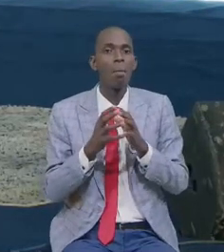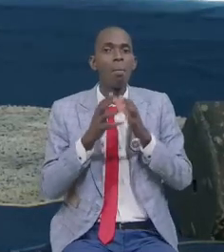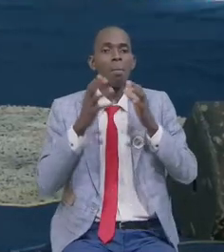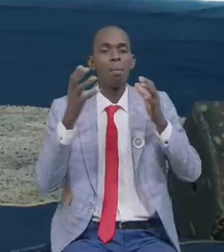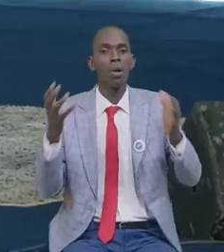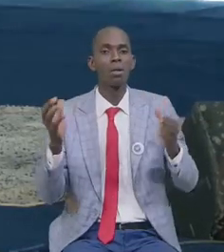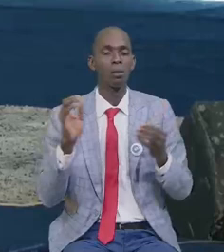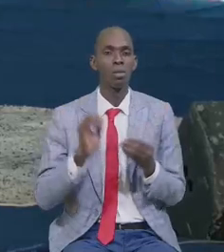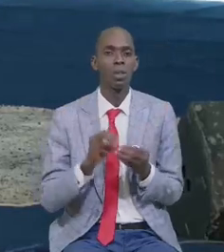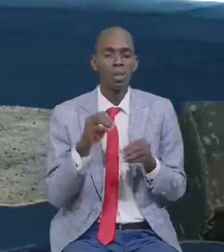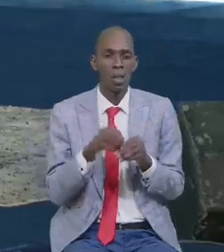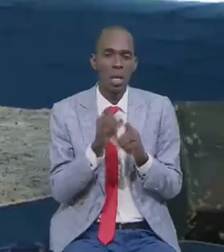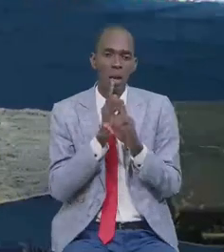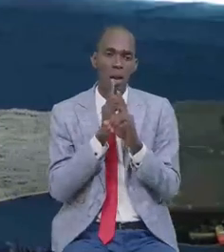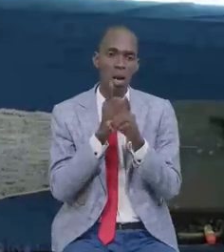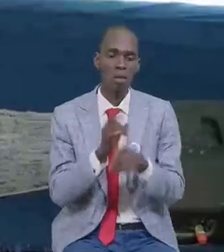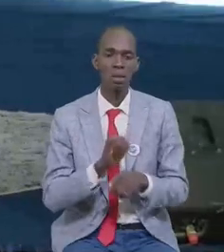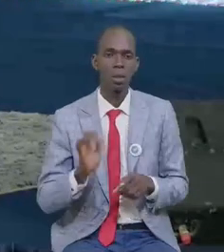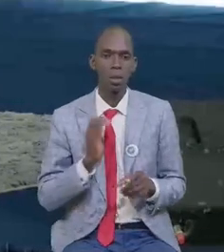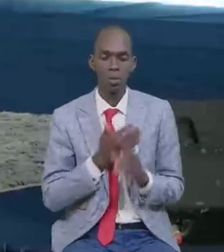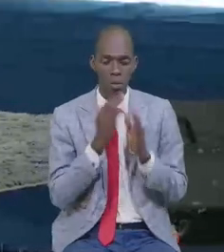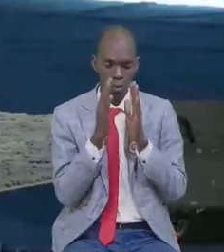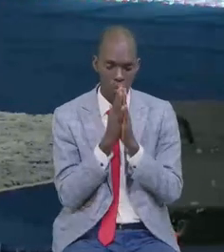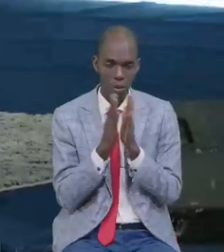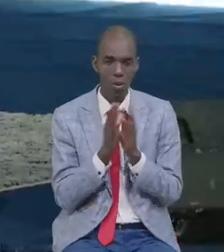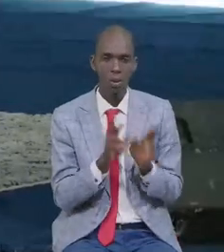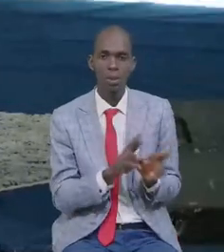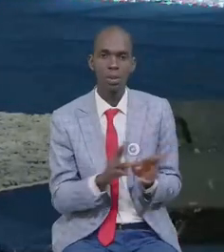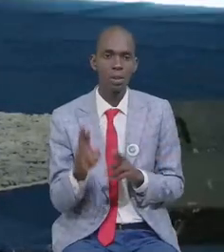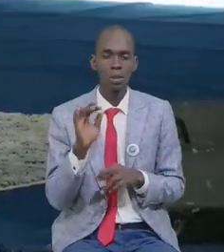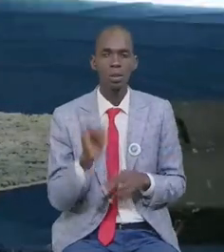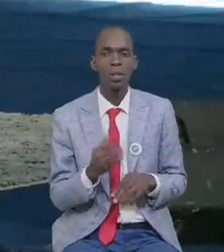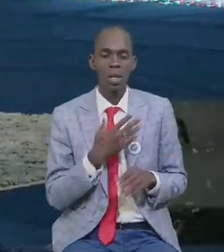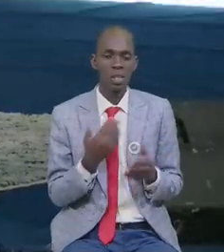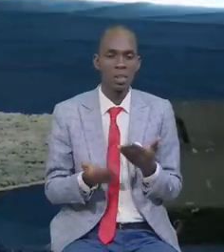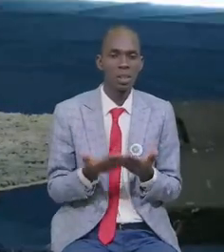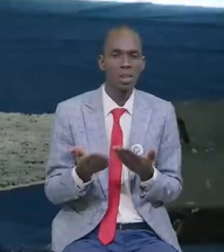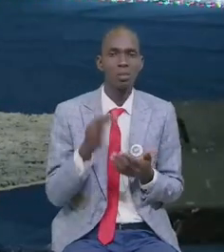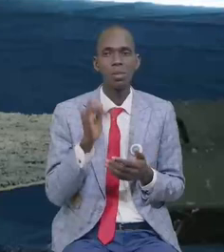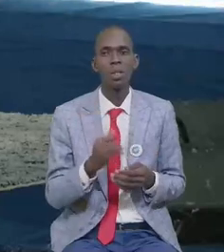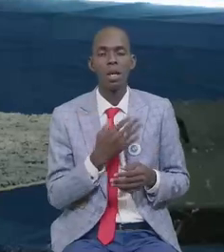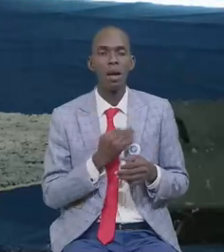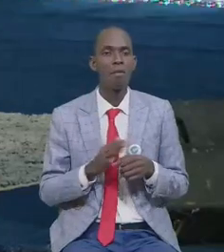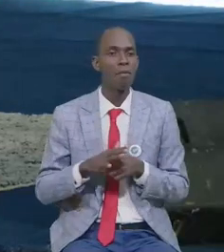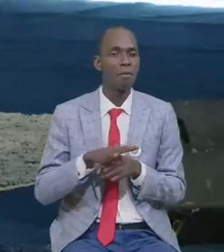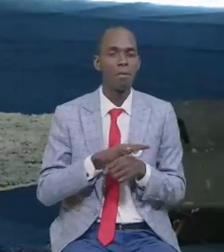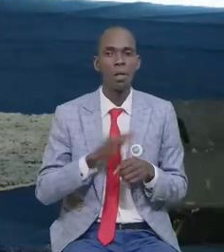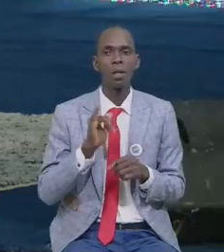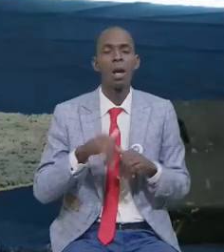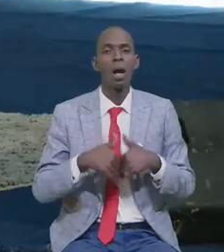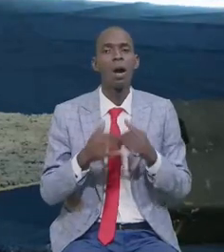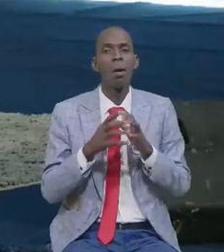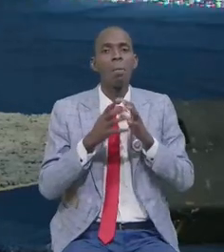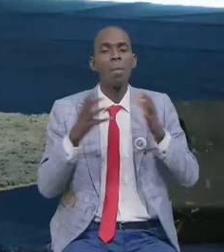à combien plus forte raison, en exaucant nos prières rapidement et simplement et pleinement, à combien plus forte